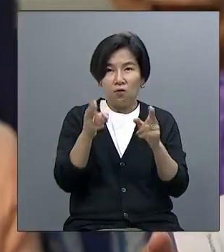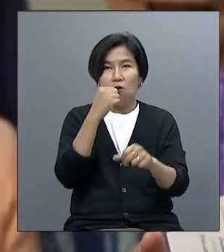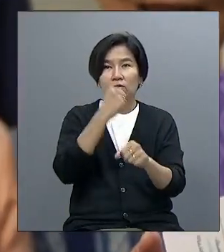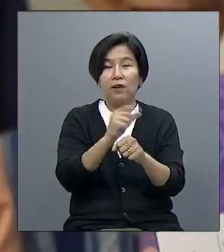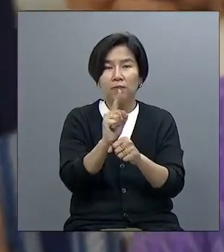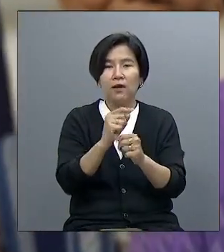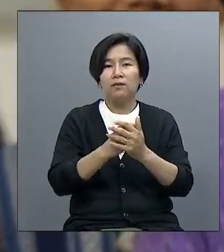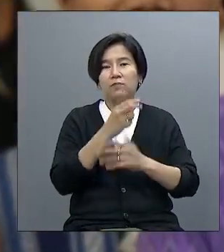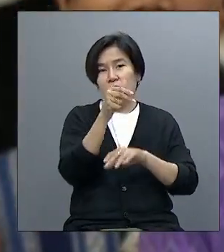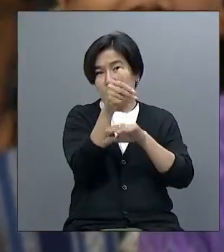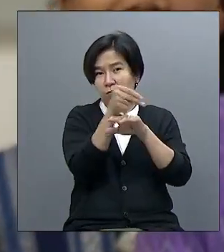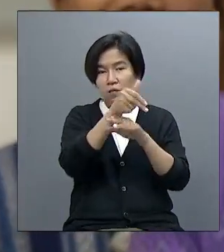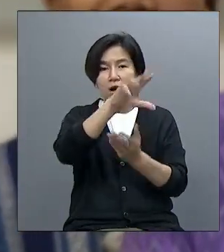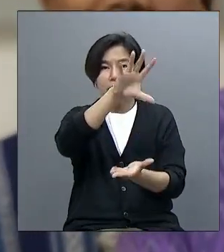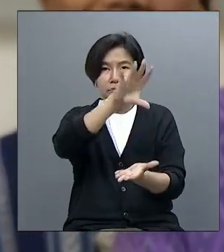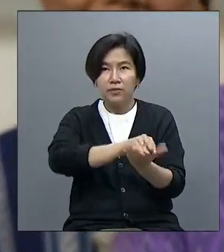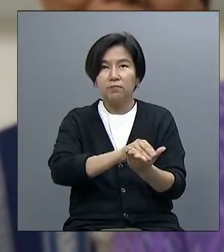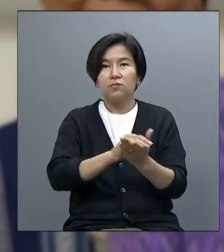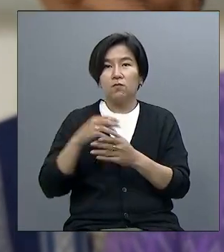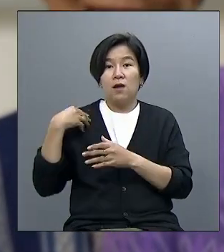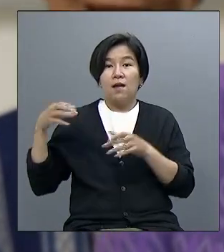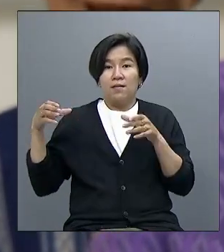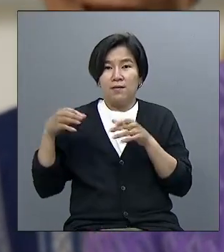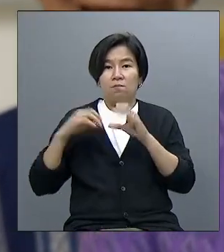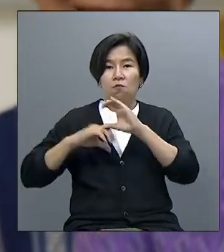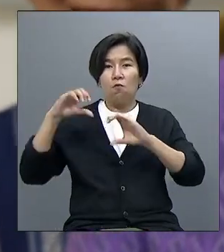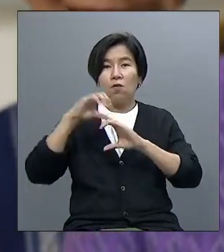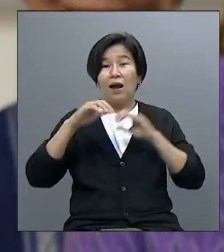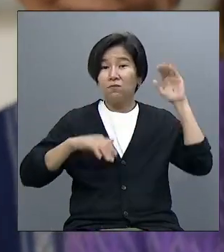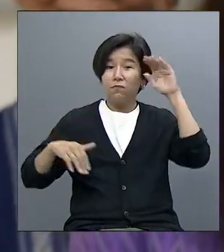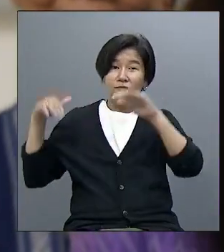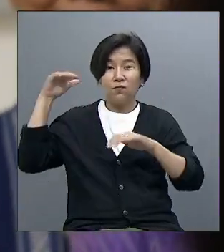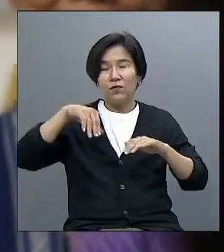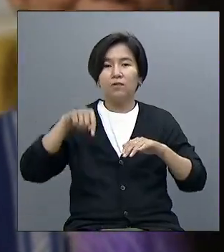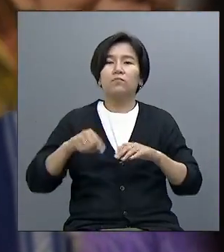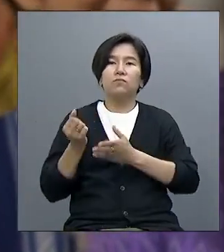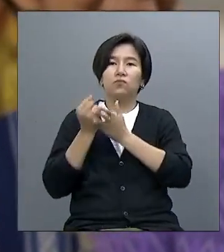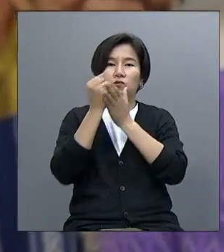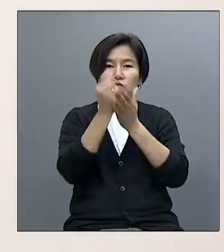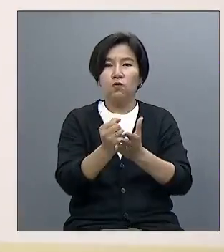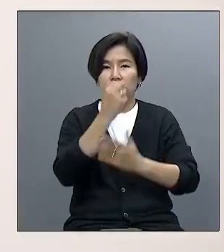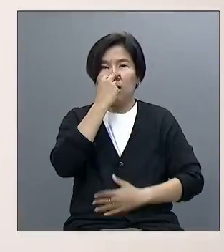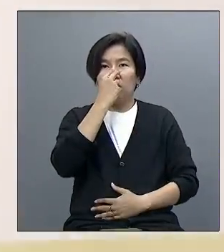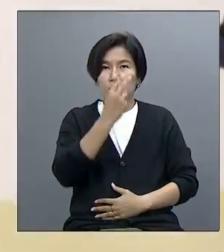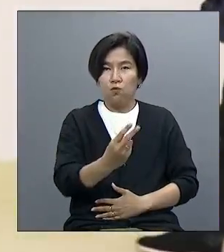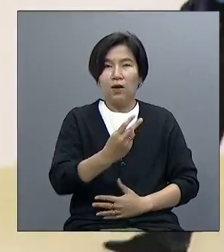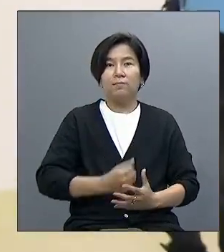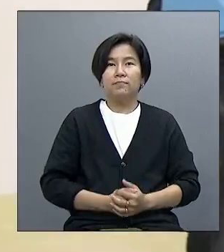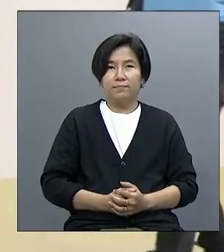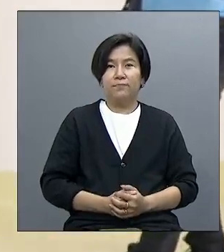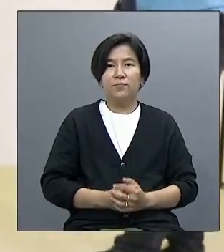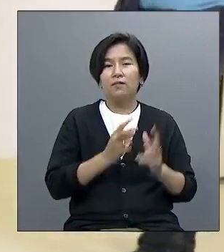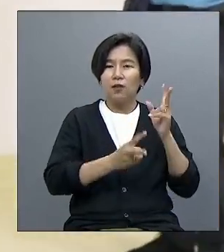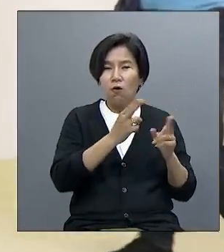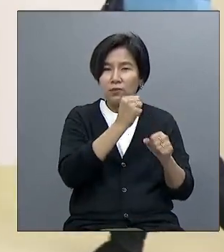มอบอุปกรณ์ทางการแพทย์ของเหล่าผู้ร่วมโครงการ One Man and the River ซึ่งจะนำมาให้คุณผู้ชมได้รับชมกันในเร็วๆนี้น